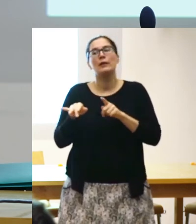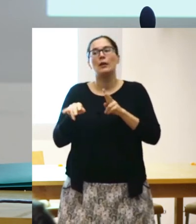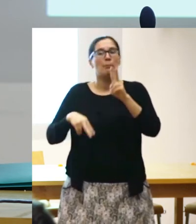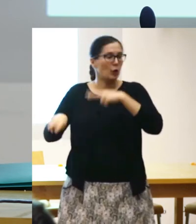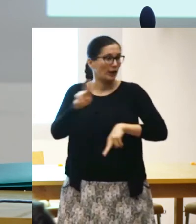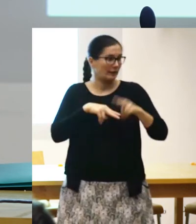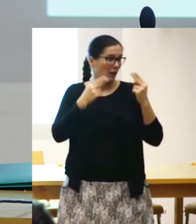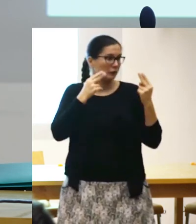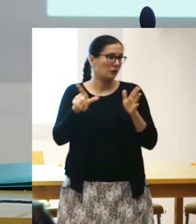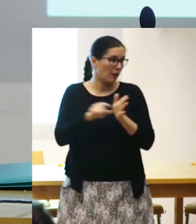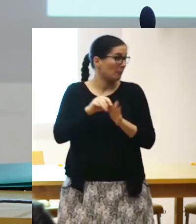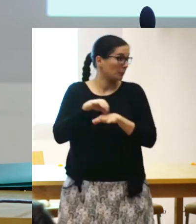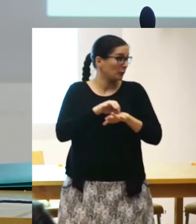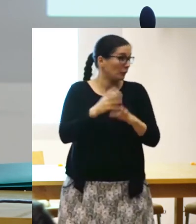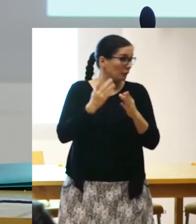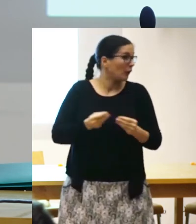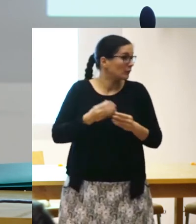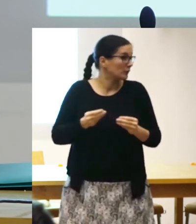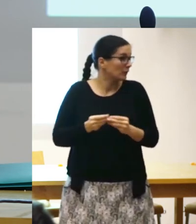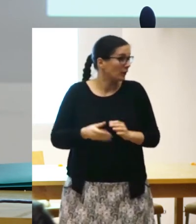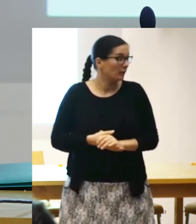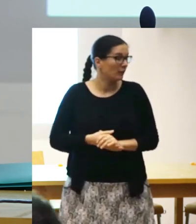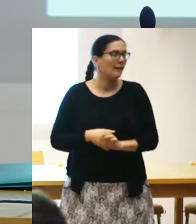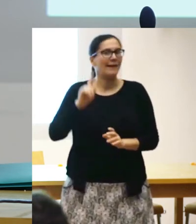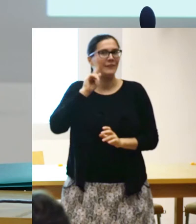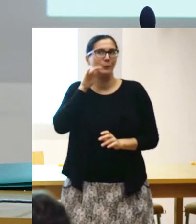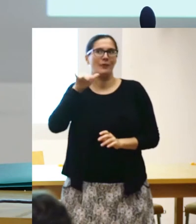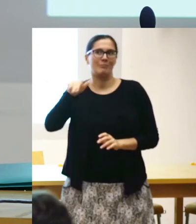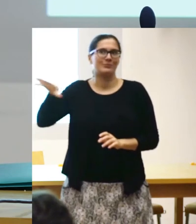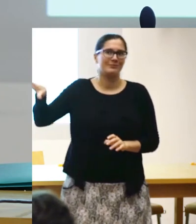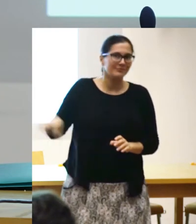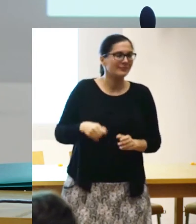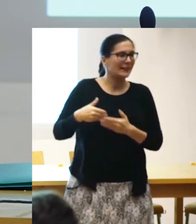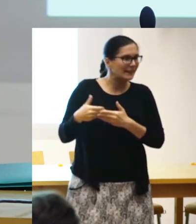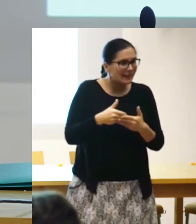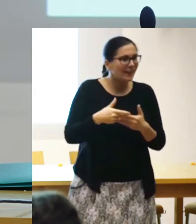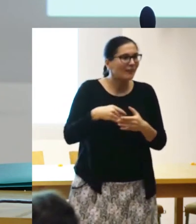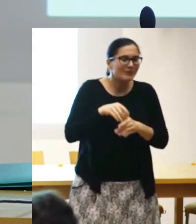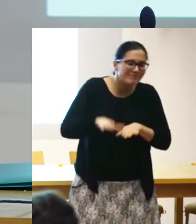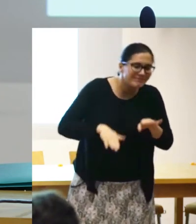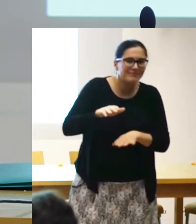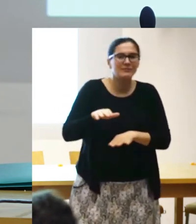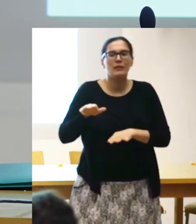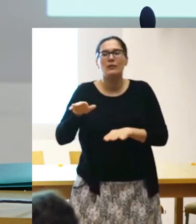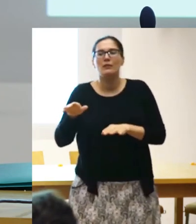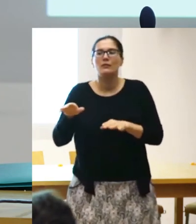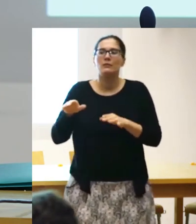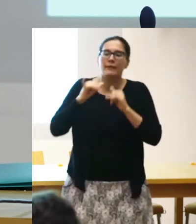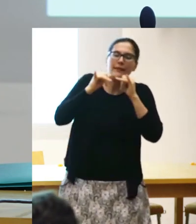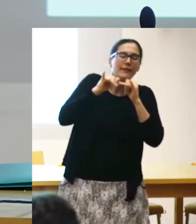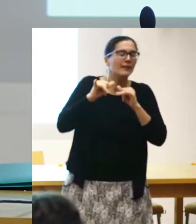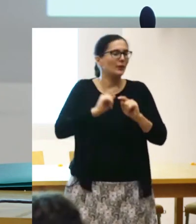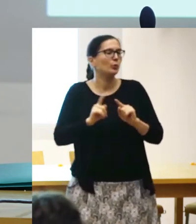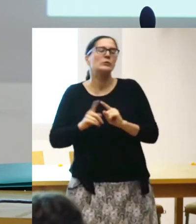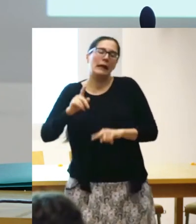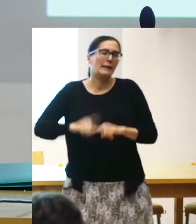výstav, které jsou koncipovány tak, že víme, že tam jsou ty prostě batolící se děti, které mají nějaký zvukový projev a jiný